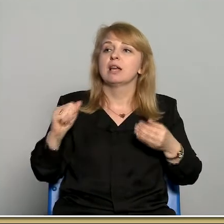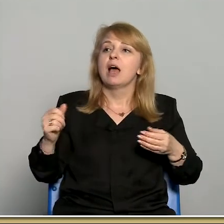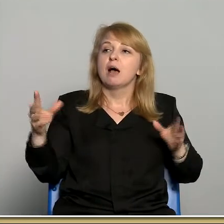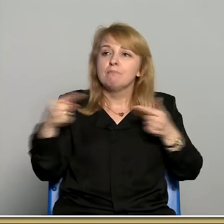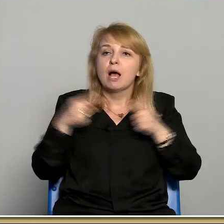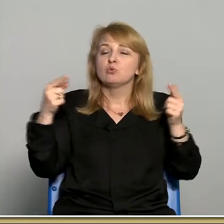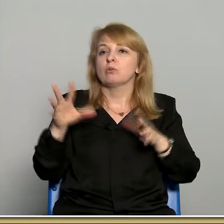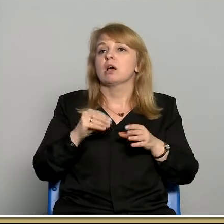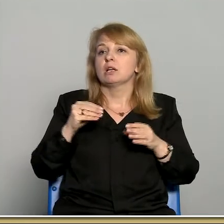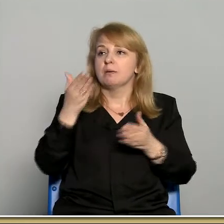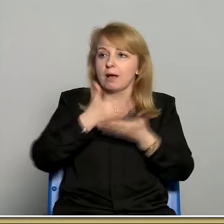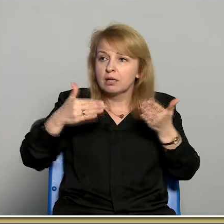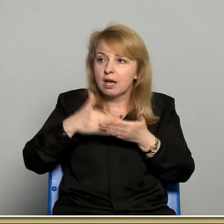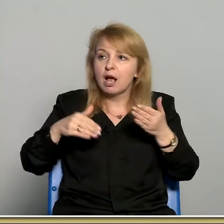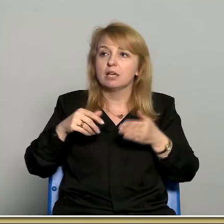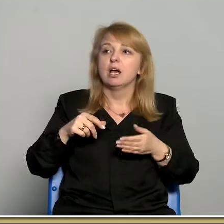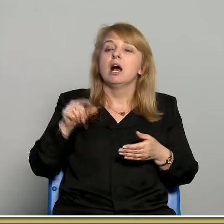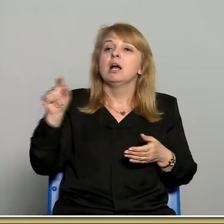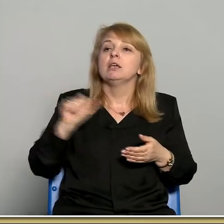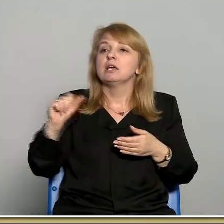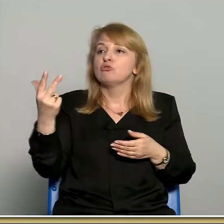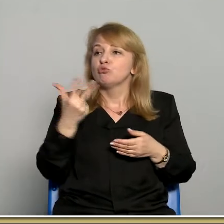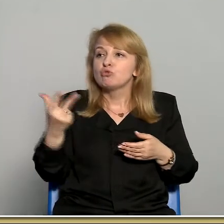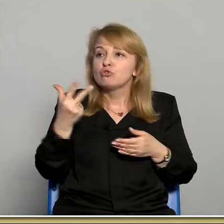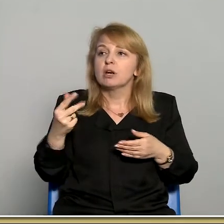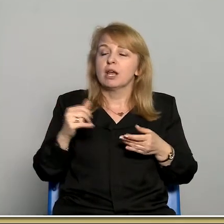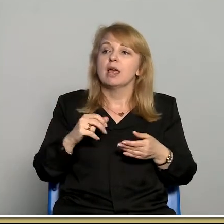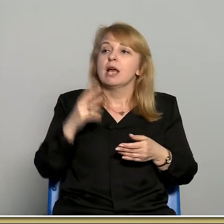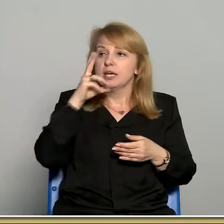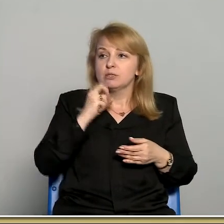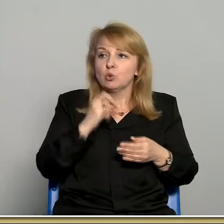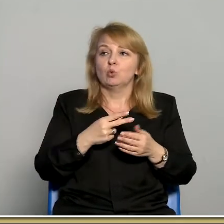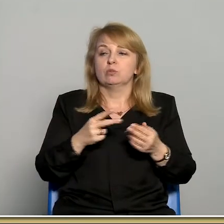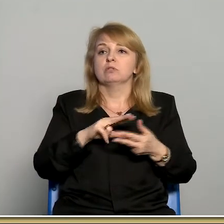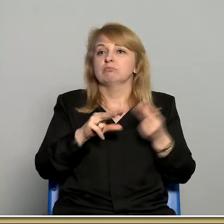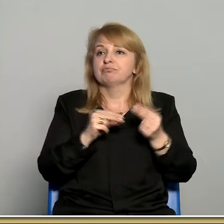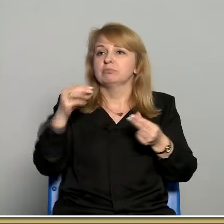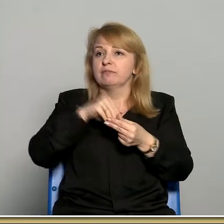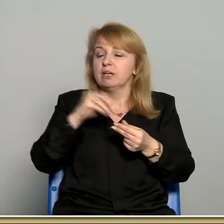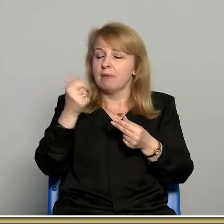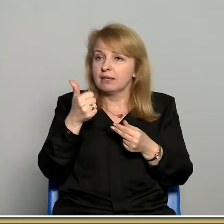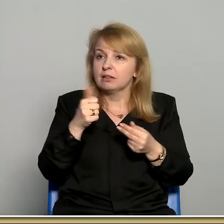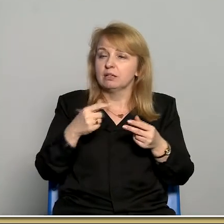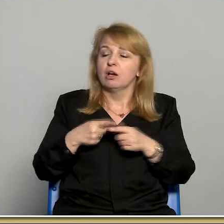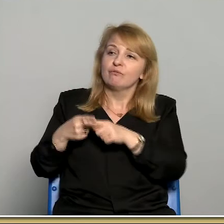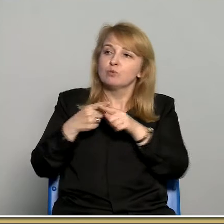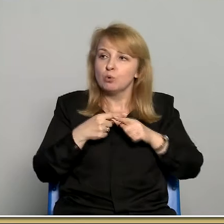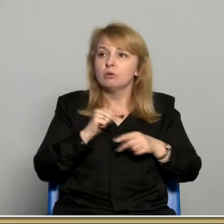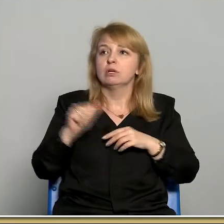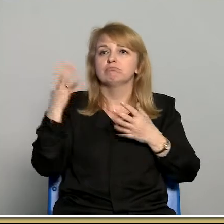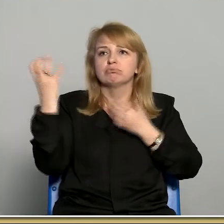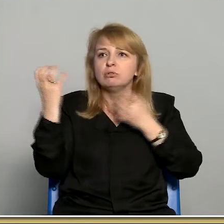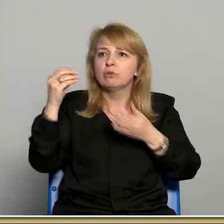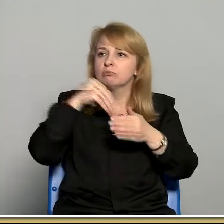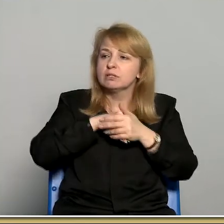poziomie krajowym. Spólny dla wszystkich trzech instytucji, co istotne. Znajdziecie Państwo tam wszystkie niezbędne informacje. Jeden